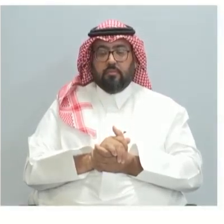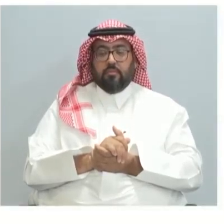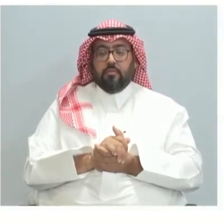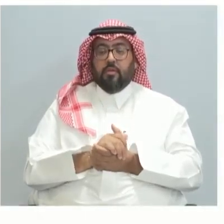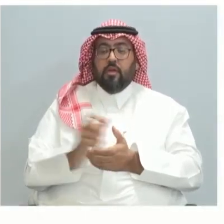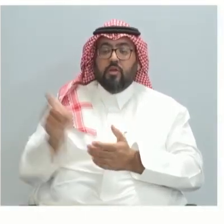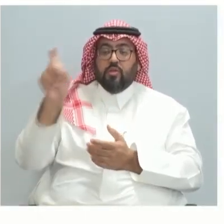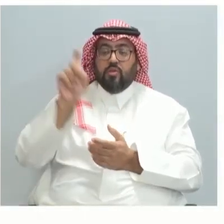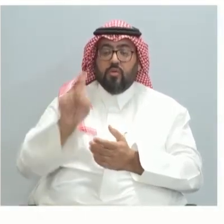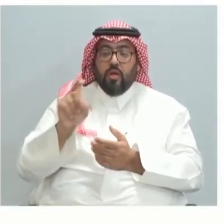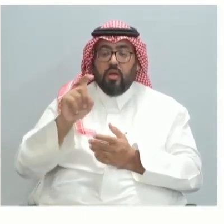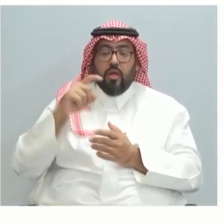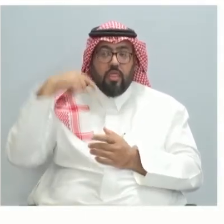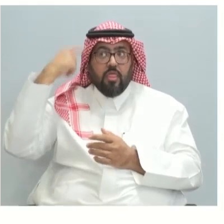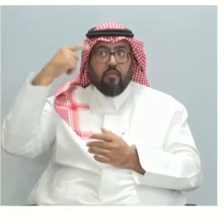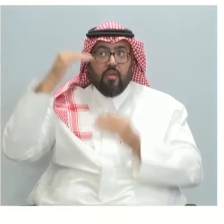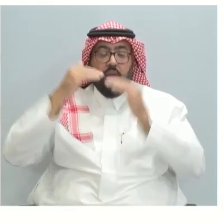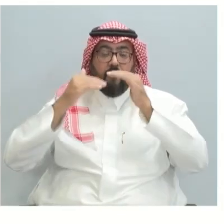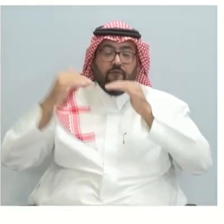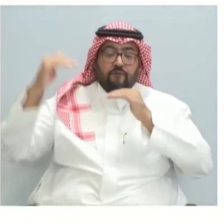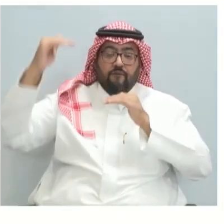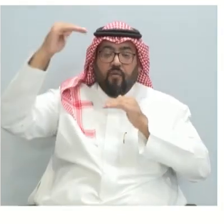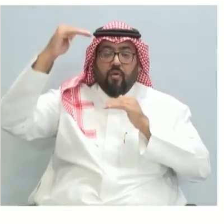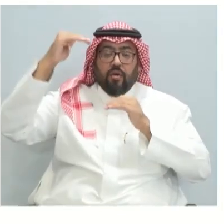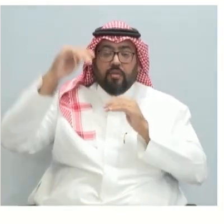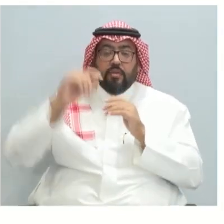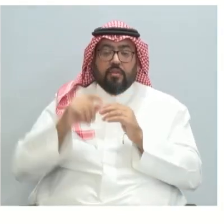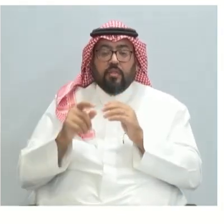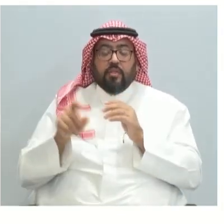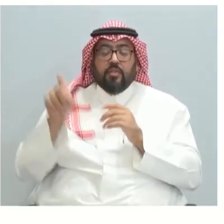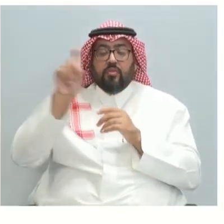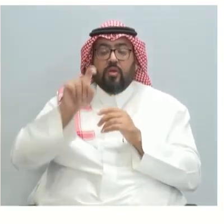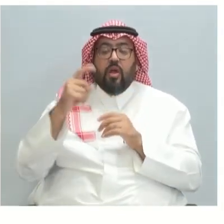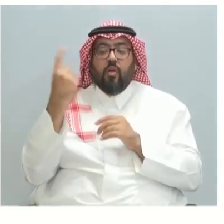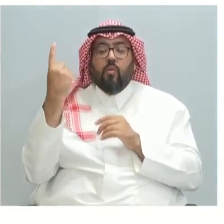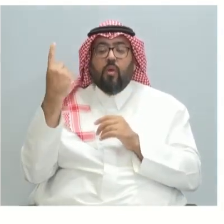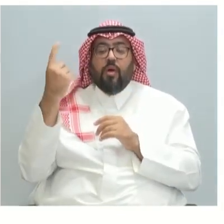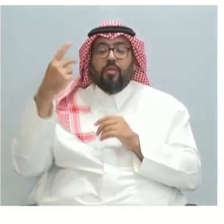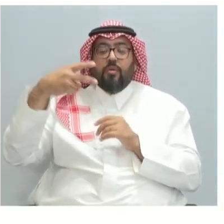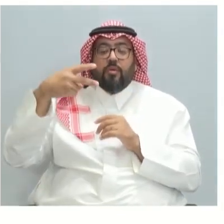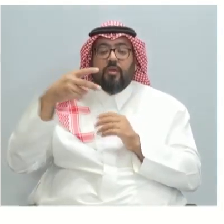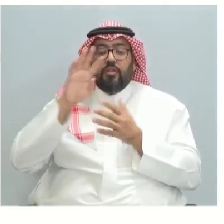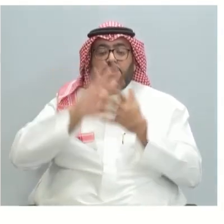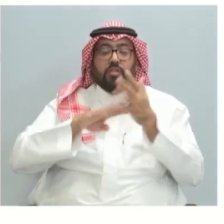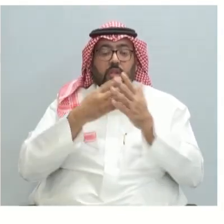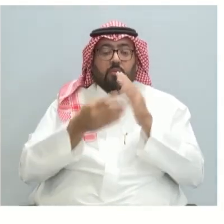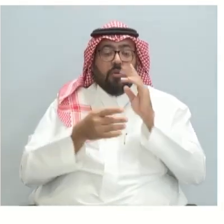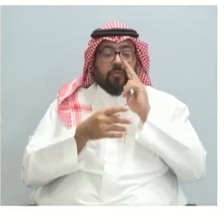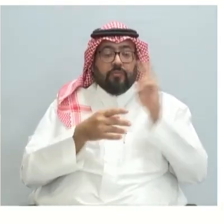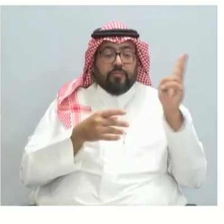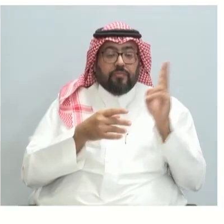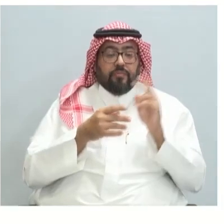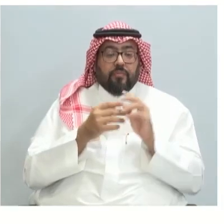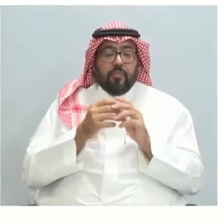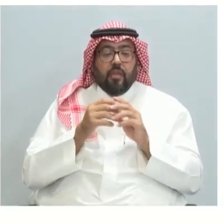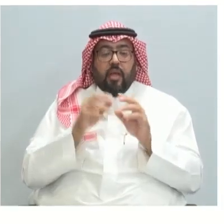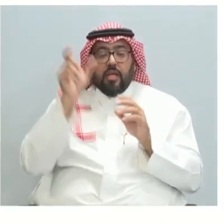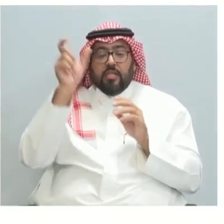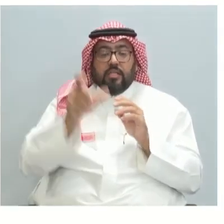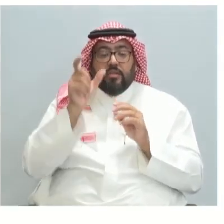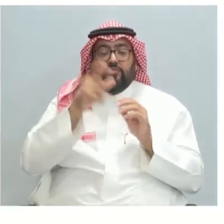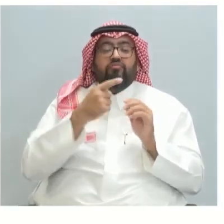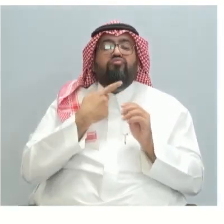مساء المهارات التفكير العليا السؤال 21 اكتب يبين الجدول المجاور نسبه او نسب اشخاص